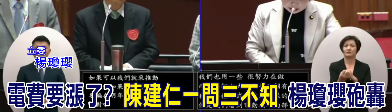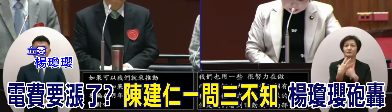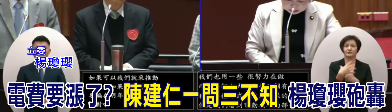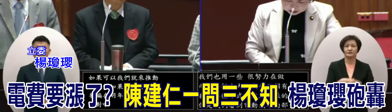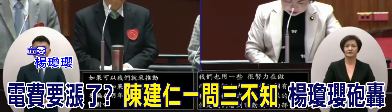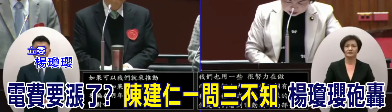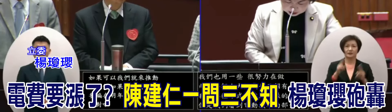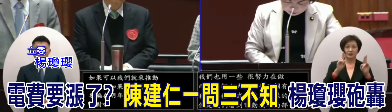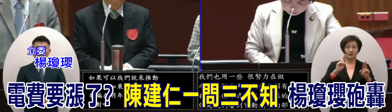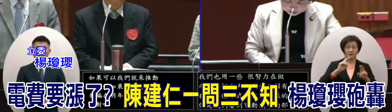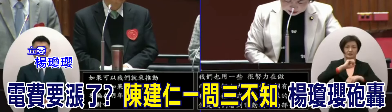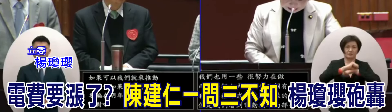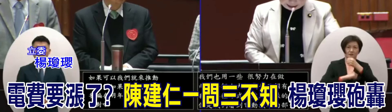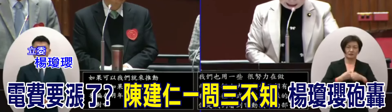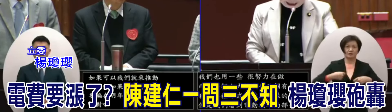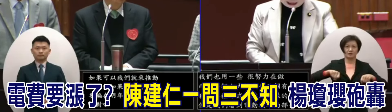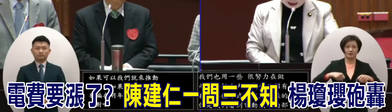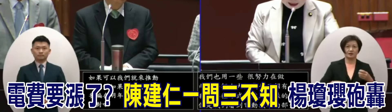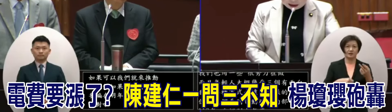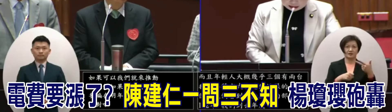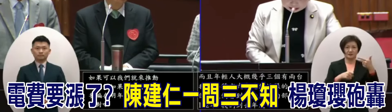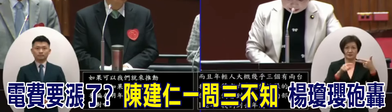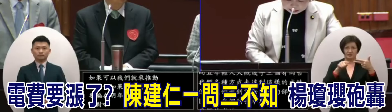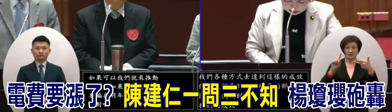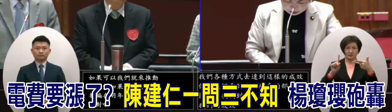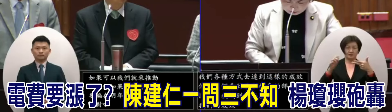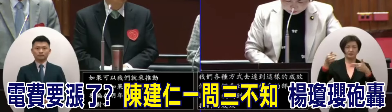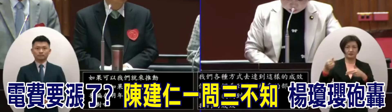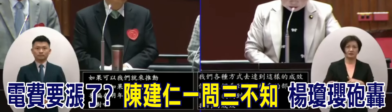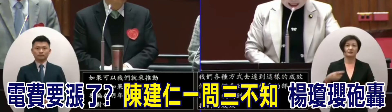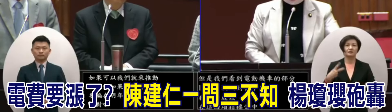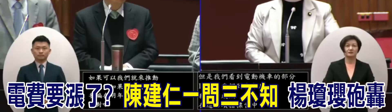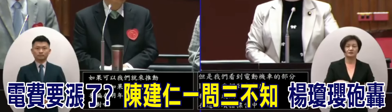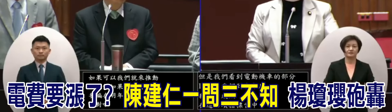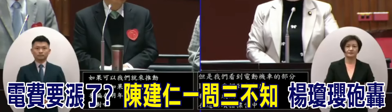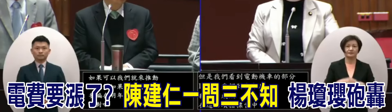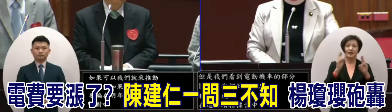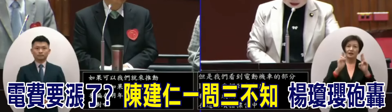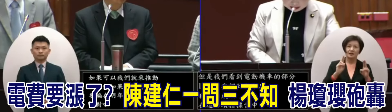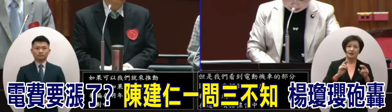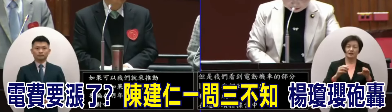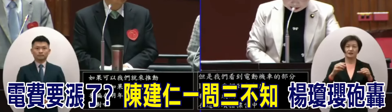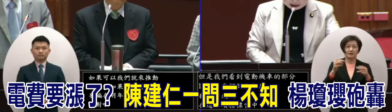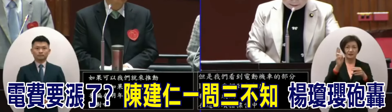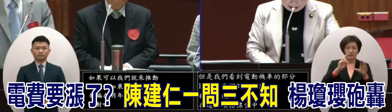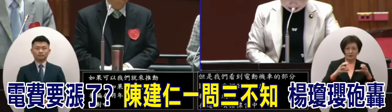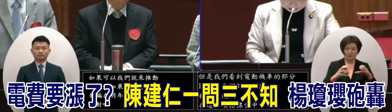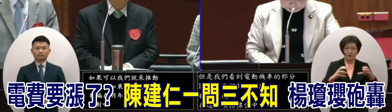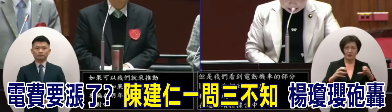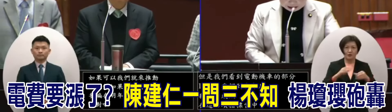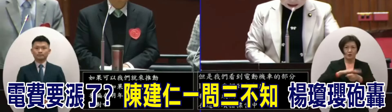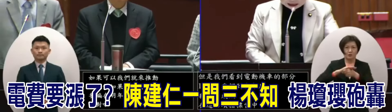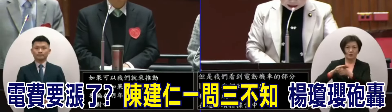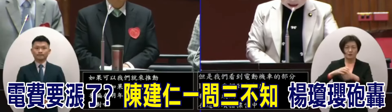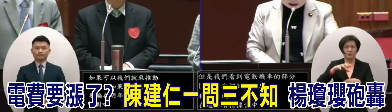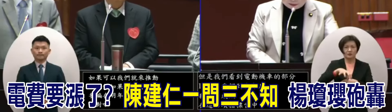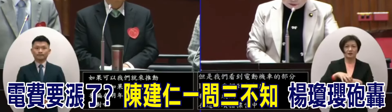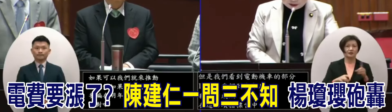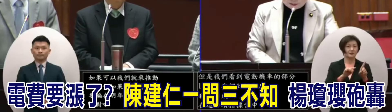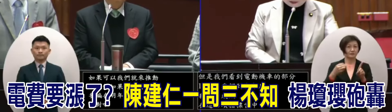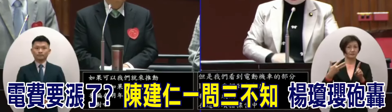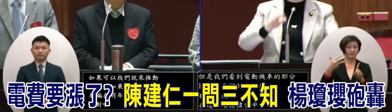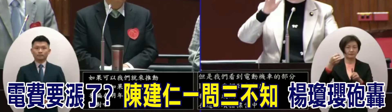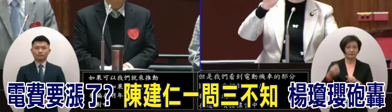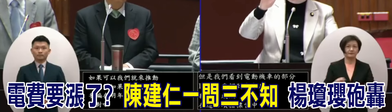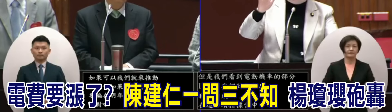在电动机车的部分7.1亿，以及你能源补充站922站1.8亿，你40%的部